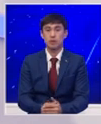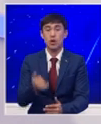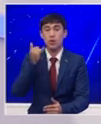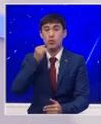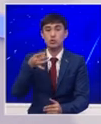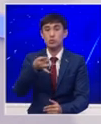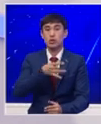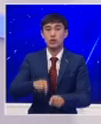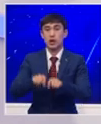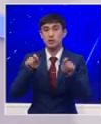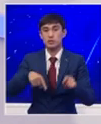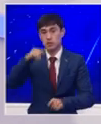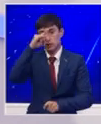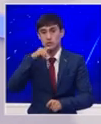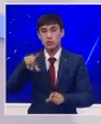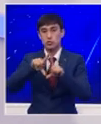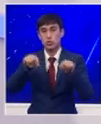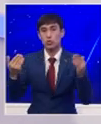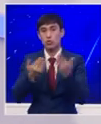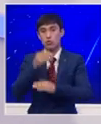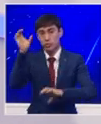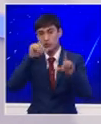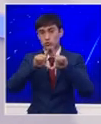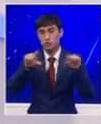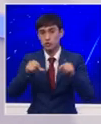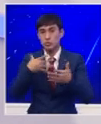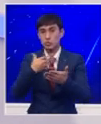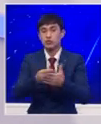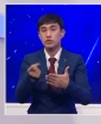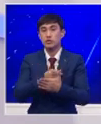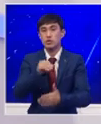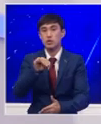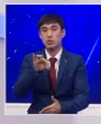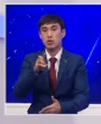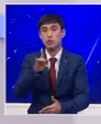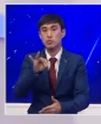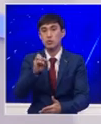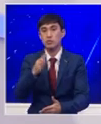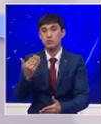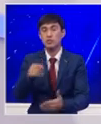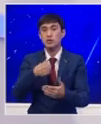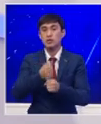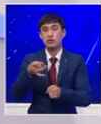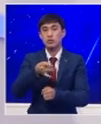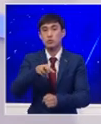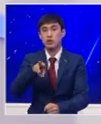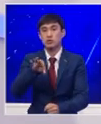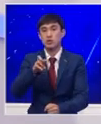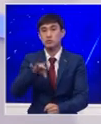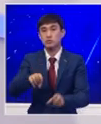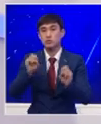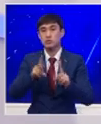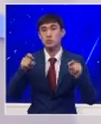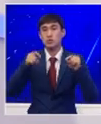в уйгурском районе открылась казахская школа новому образовательному учреждению присвоено имя жена бая кудайбергенова глава региона Марат